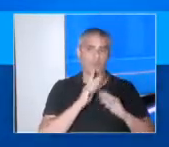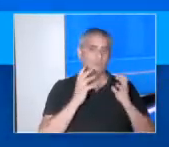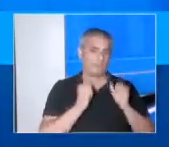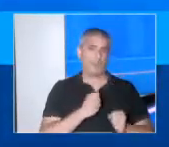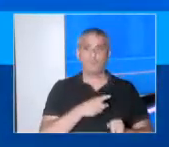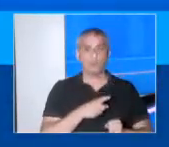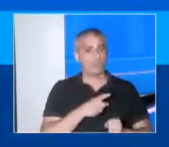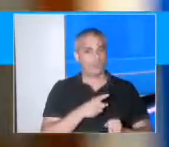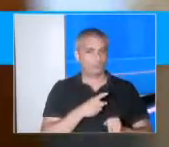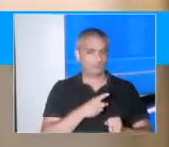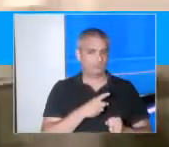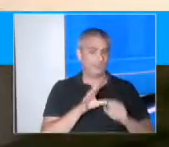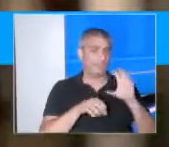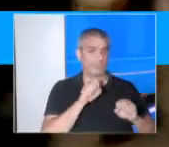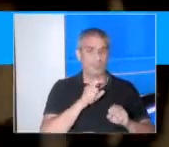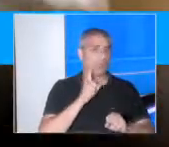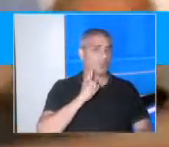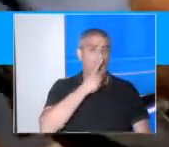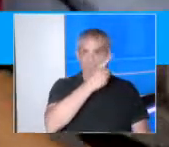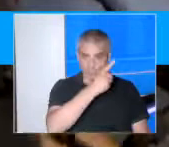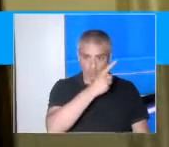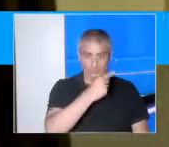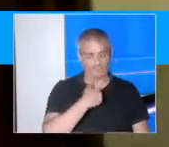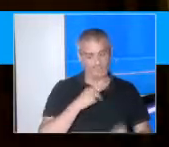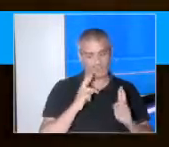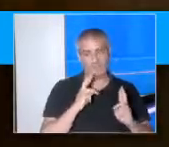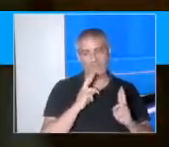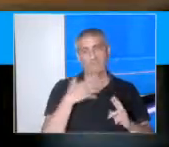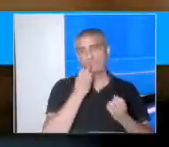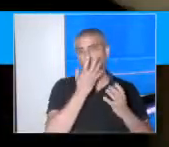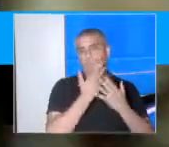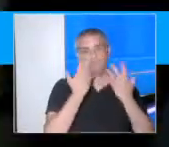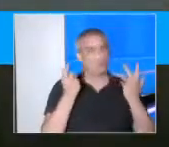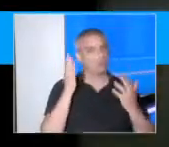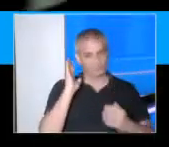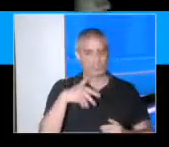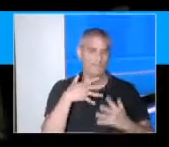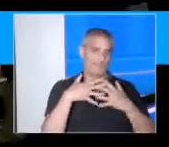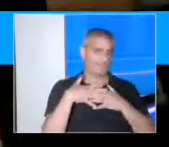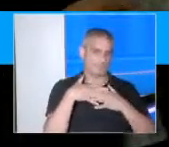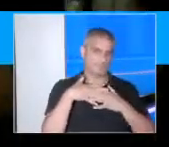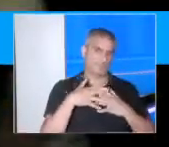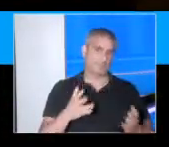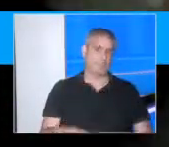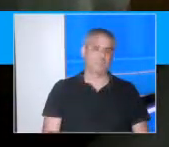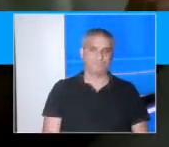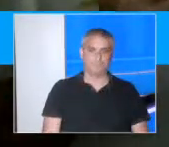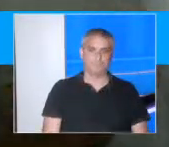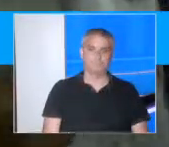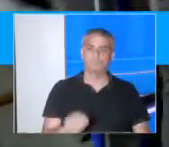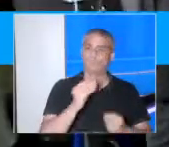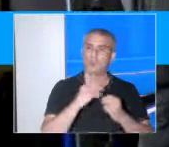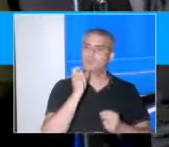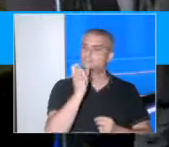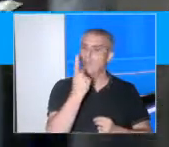בוודאי בהתנחלויות המרוחקות, ואני מקווה שזה יהיה מסר ברור שייצא גם מארצות הברית. כן, בהחלט. עוד מילה